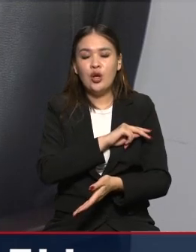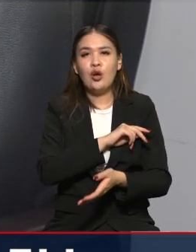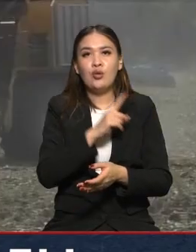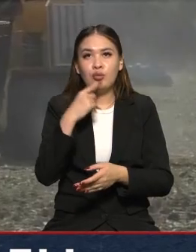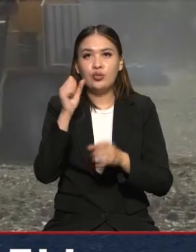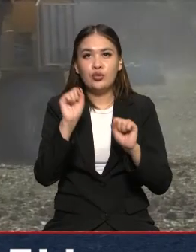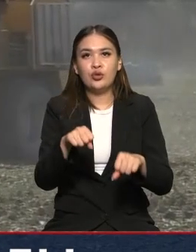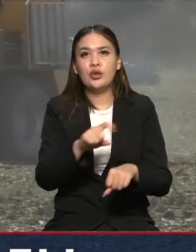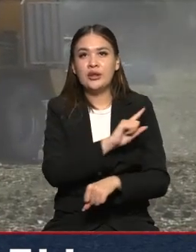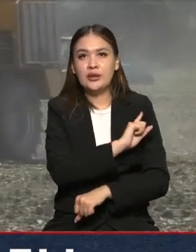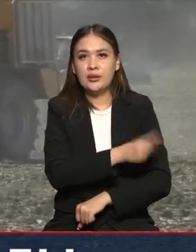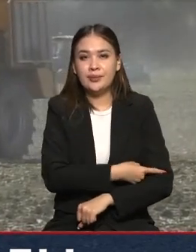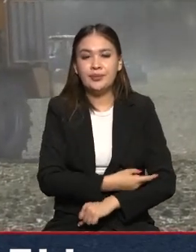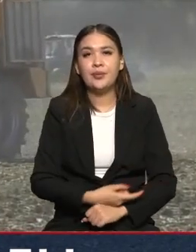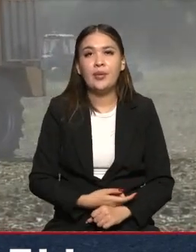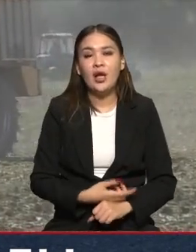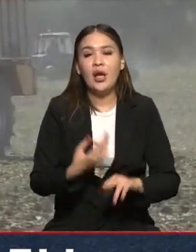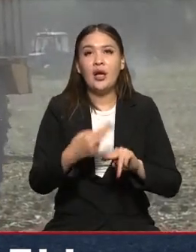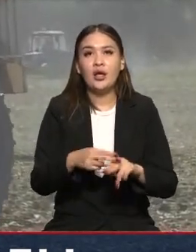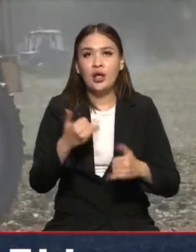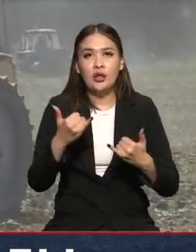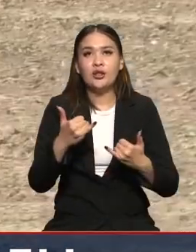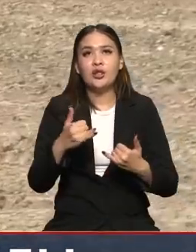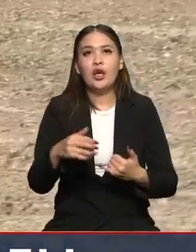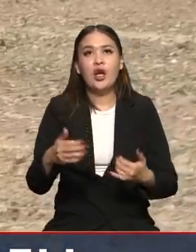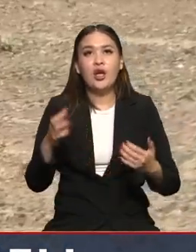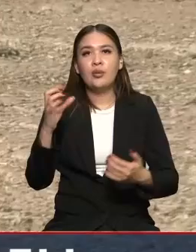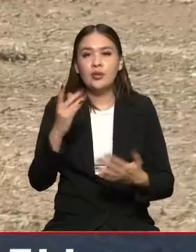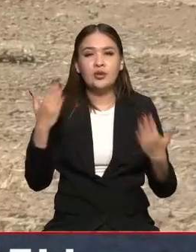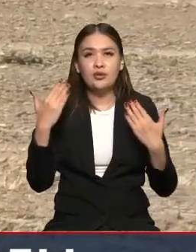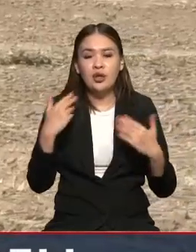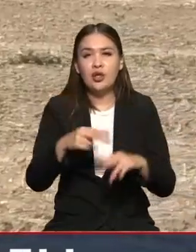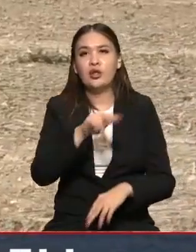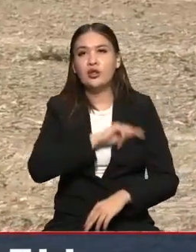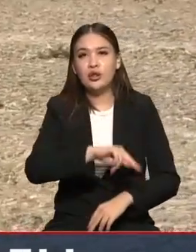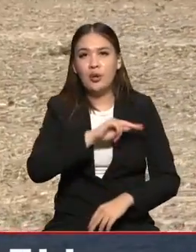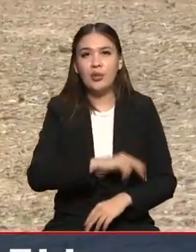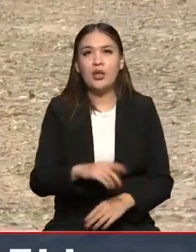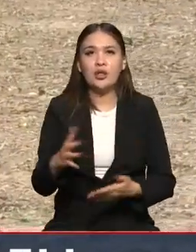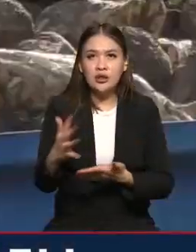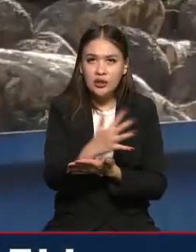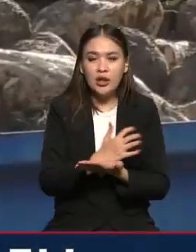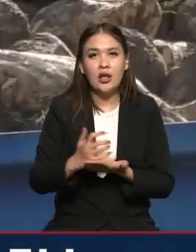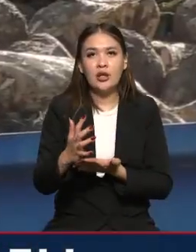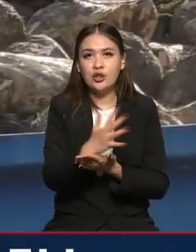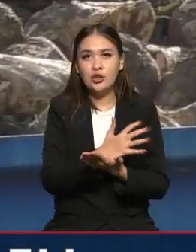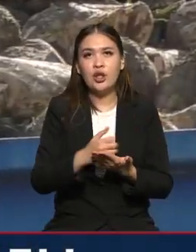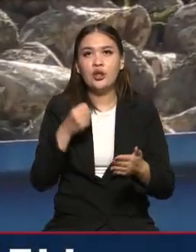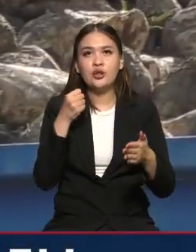айтуға болады. Қазір диқандар алқаптарда тынымсыз еңбек етіп жатыр. Ауа райы қолайлы болса, қызылша жинау науқанын қараша